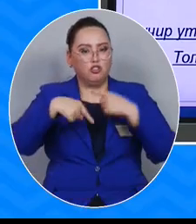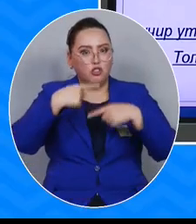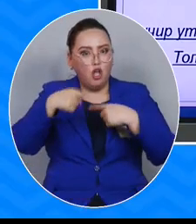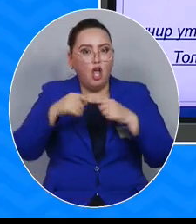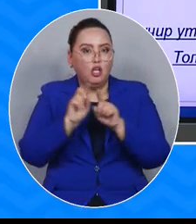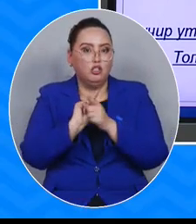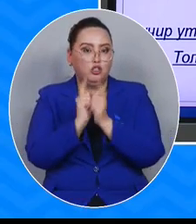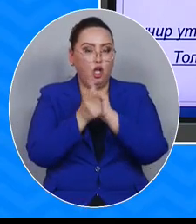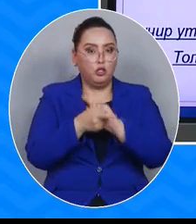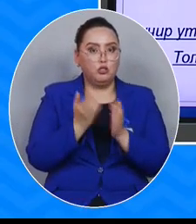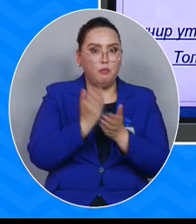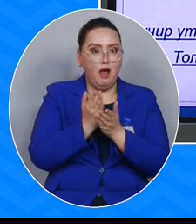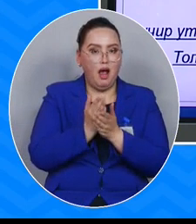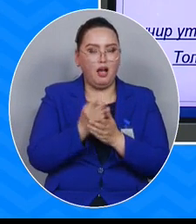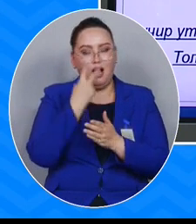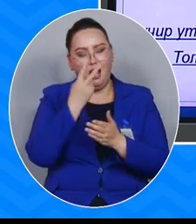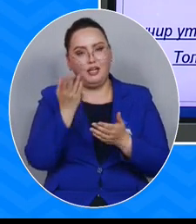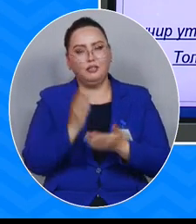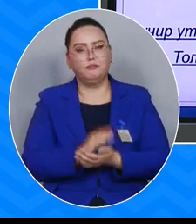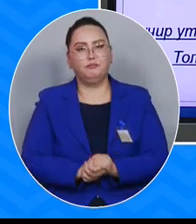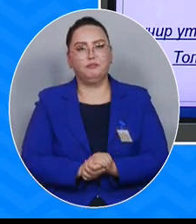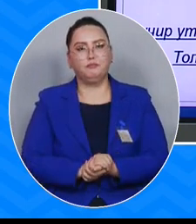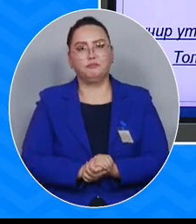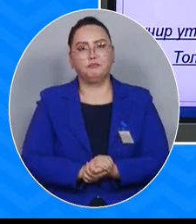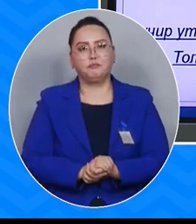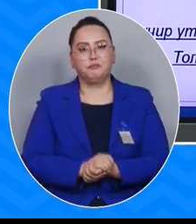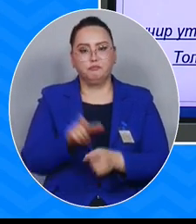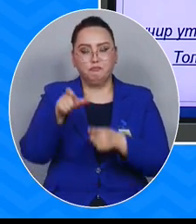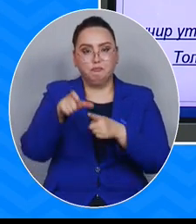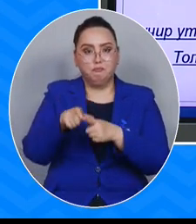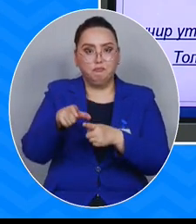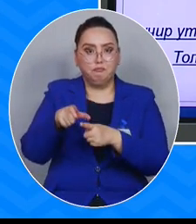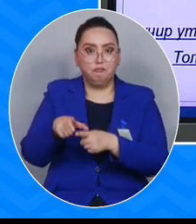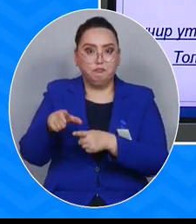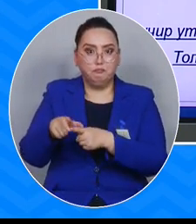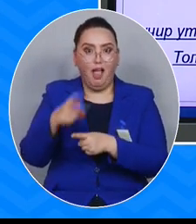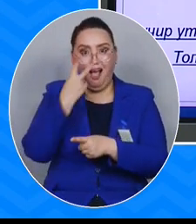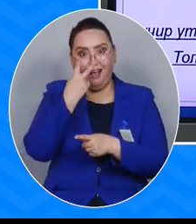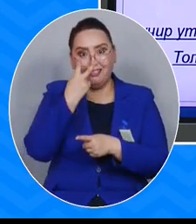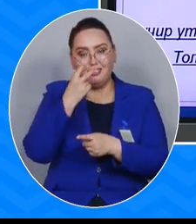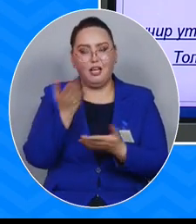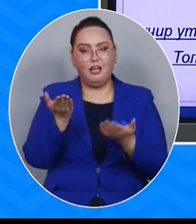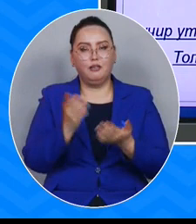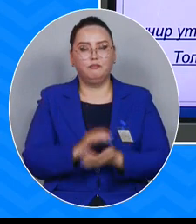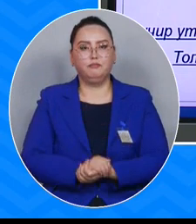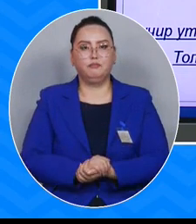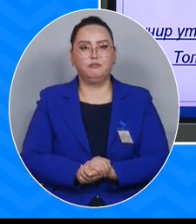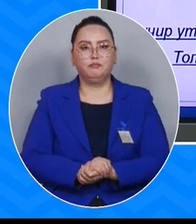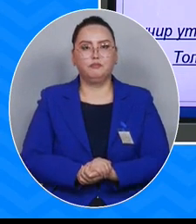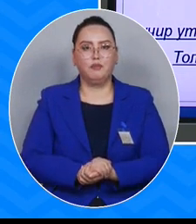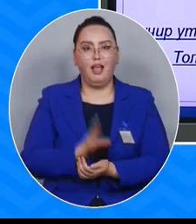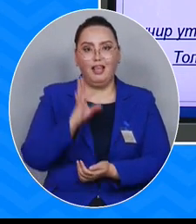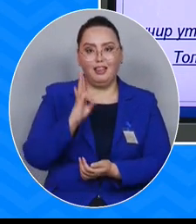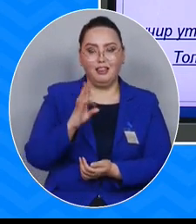Замэдээж өсэж олжж хууцэлтэн гэхэд өгүлхөөніг хэлбэрчанын олхоор нөгчэлдөөлөөөг холбэх чэээ энэ